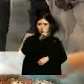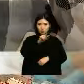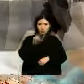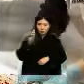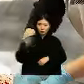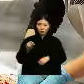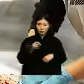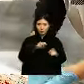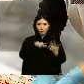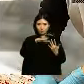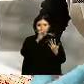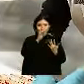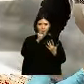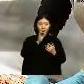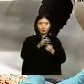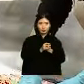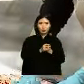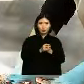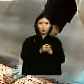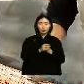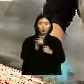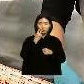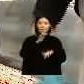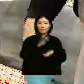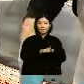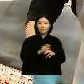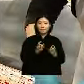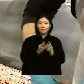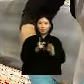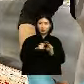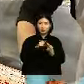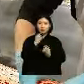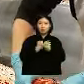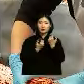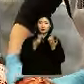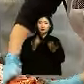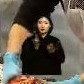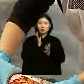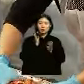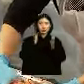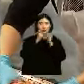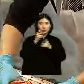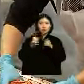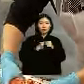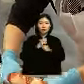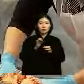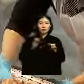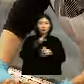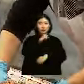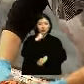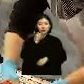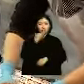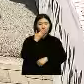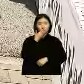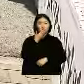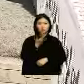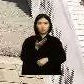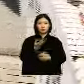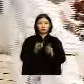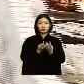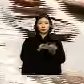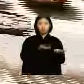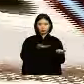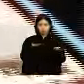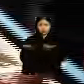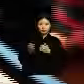거고요. 그다음에 보관하는 방법 그런 거에 대해서 설명해드리고 김치를 1년 동안 맛있게 드실 수 있는 방법을 안내하고